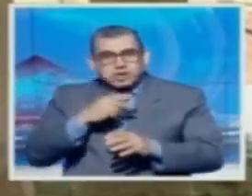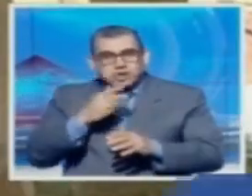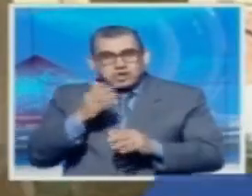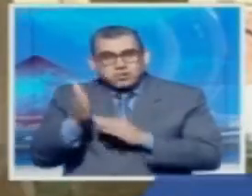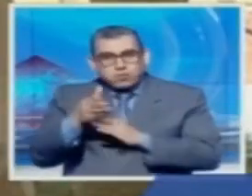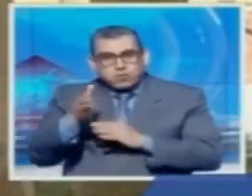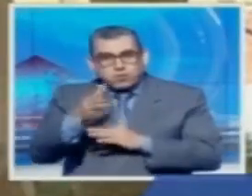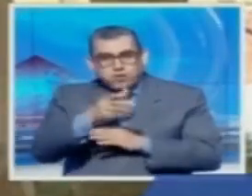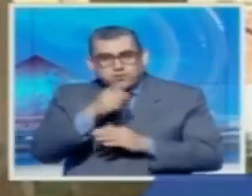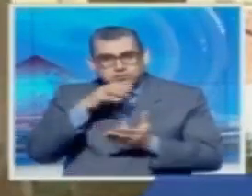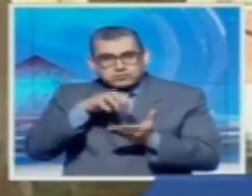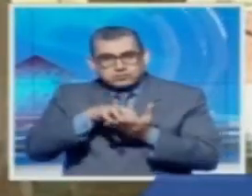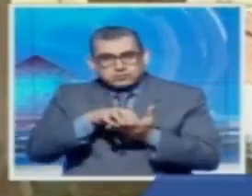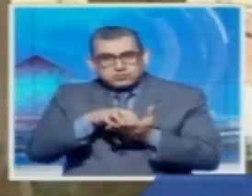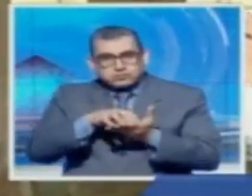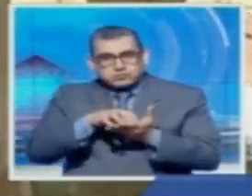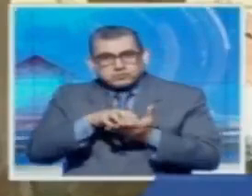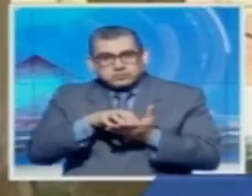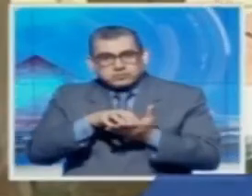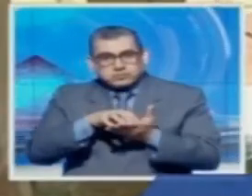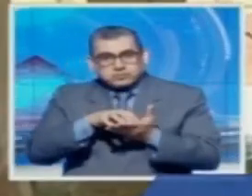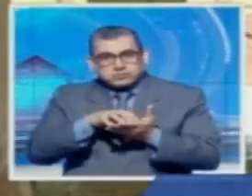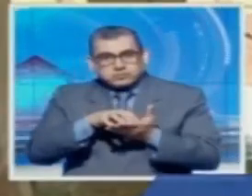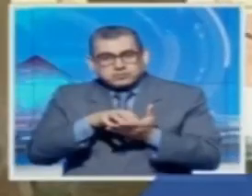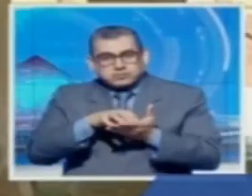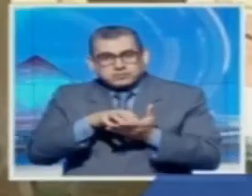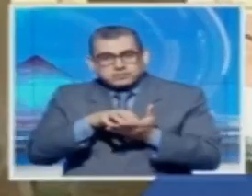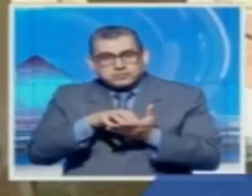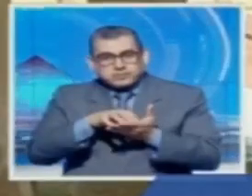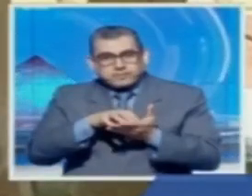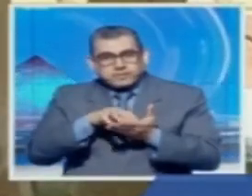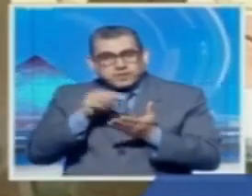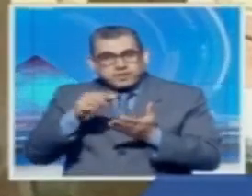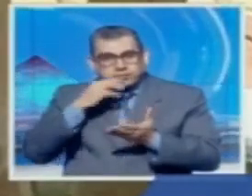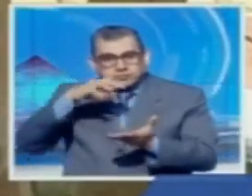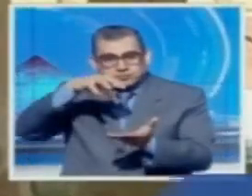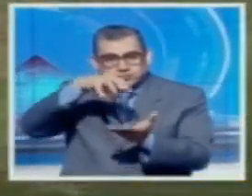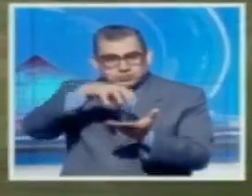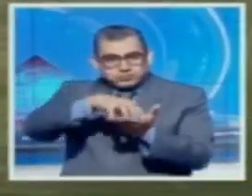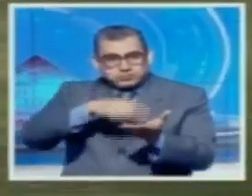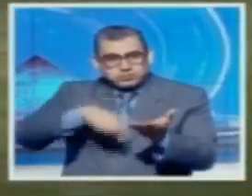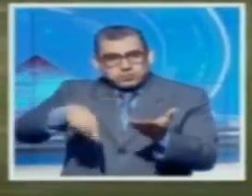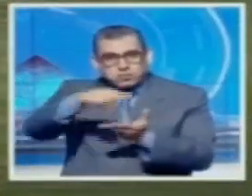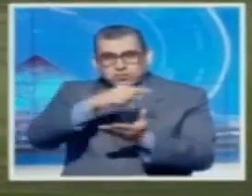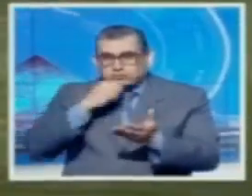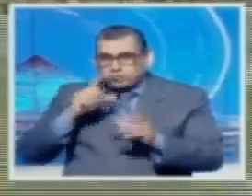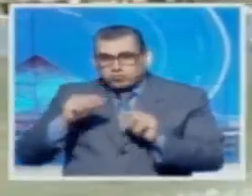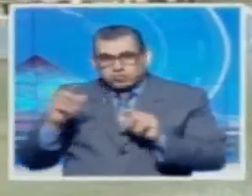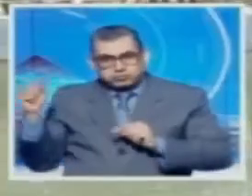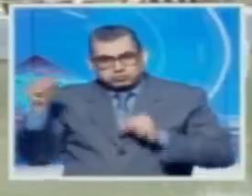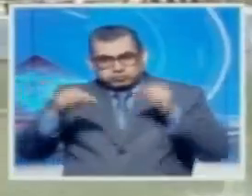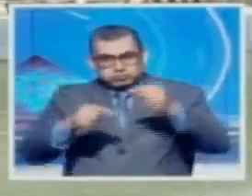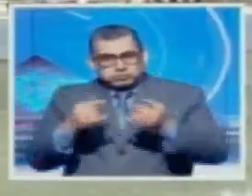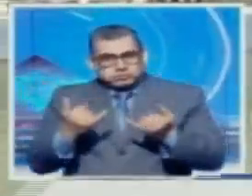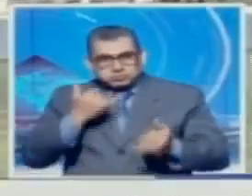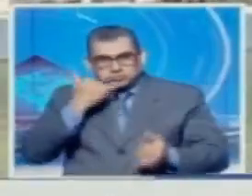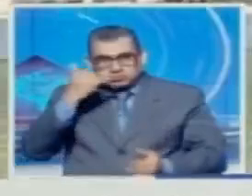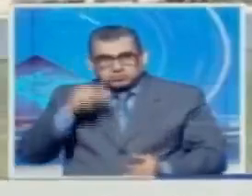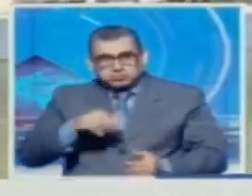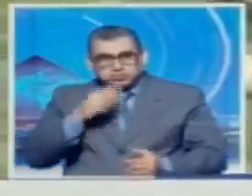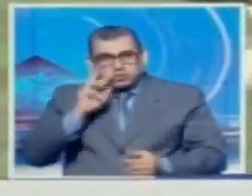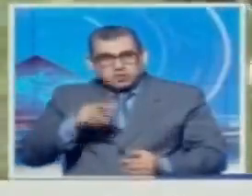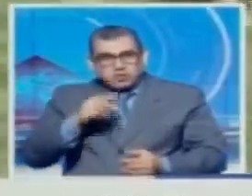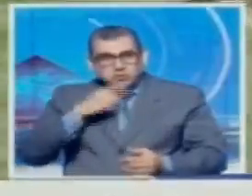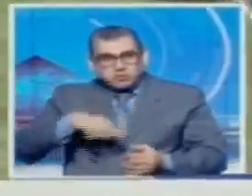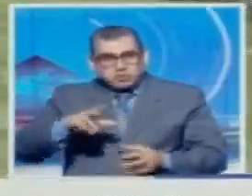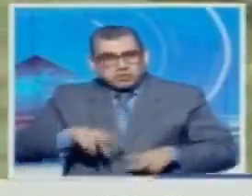أثر برضو من الحديقة. وطبعا موقع الحديقة يعتبر في مكان متميز جدا. طبعا الزيارة عندنا هنا